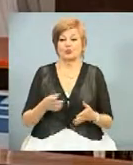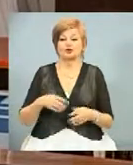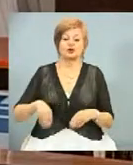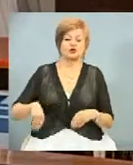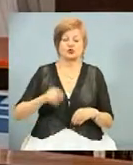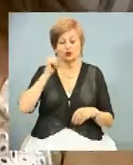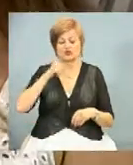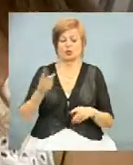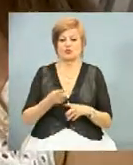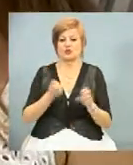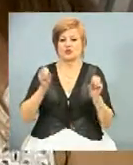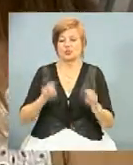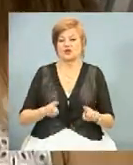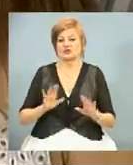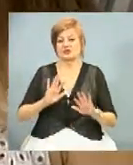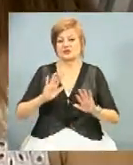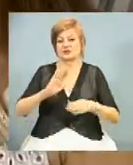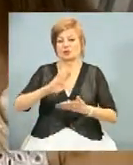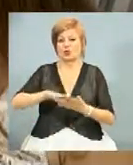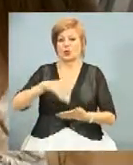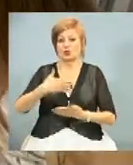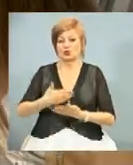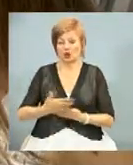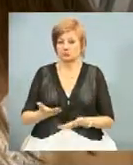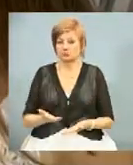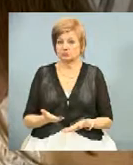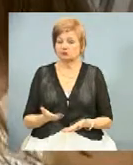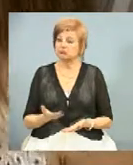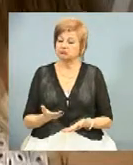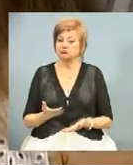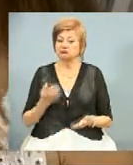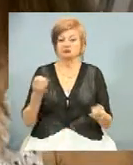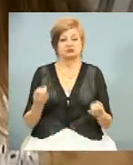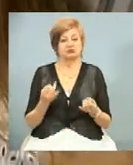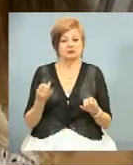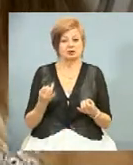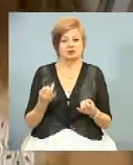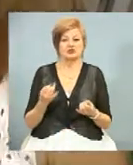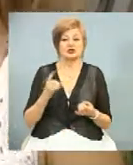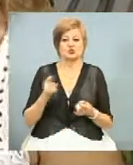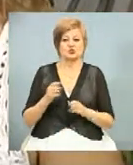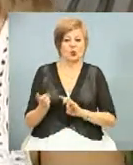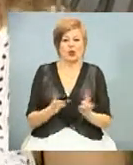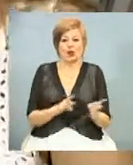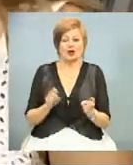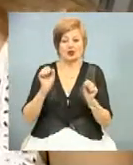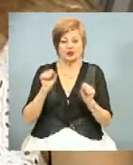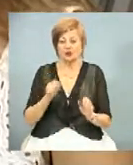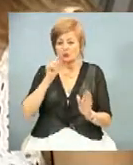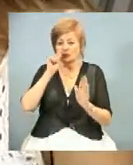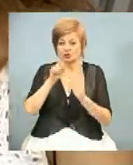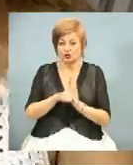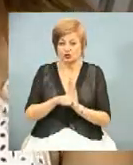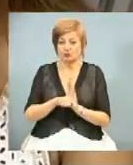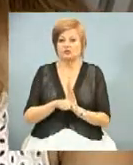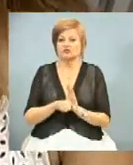безпеку комп'ютера. Це якось страшно звучить. Тож ти говориш, що хакери, вони можуть зайти з будь-якого місця